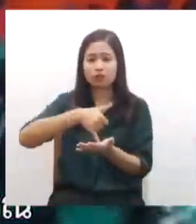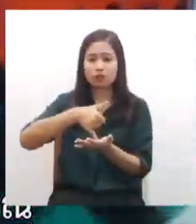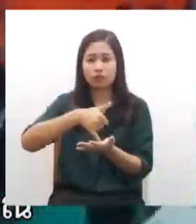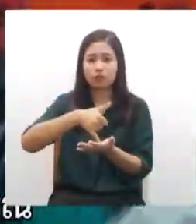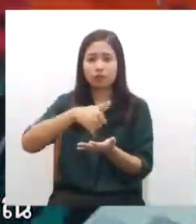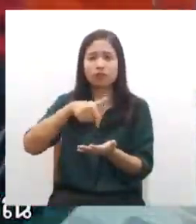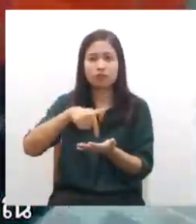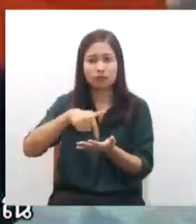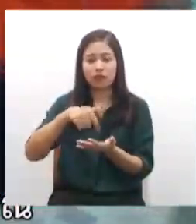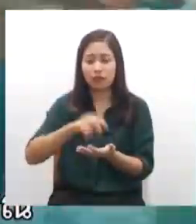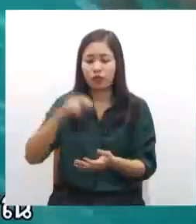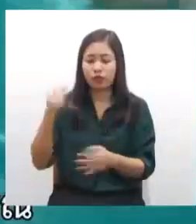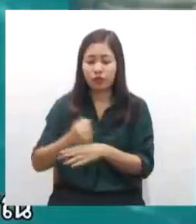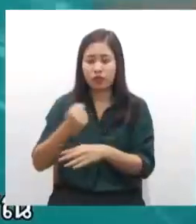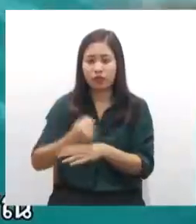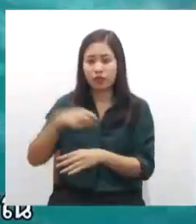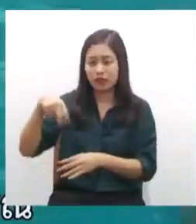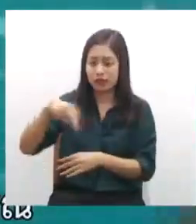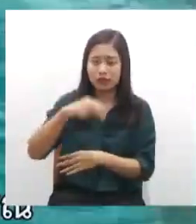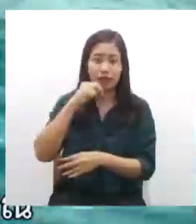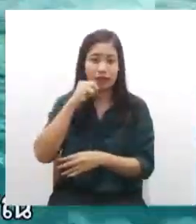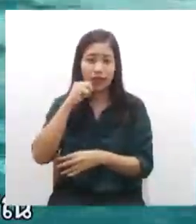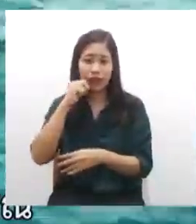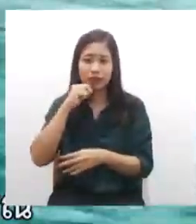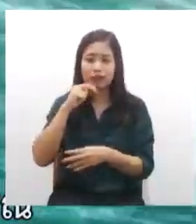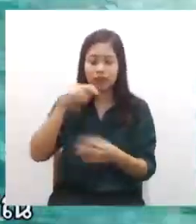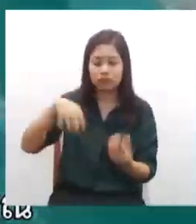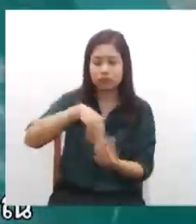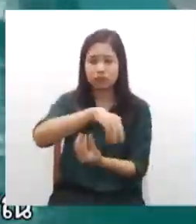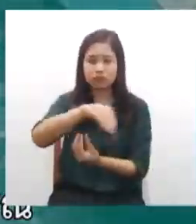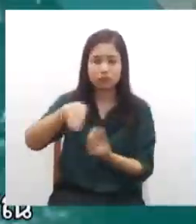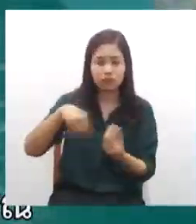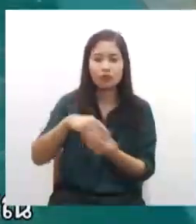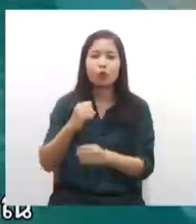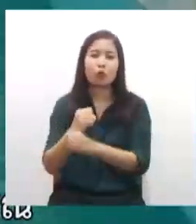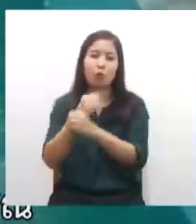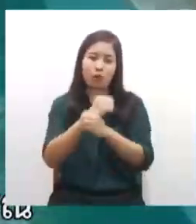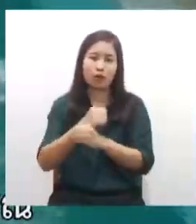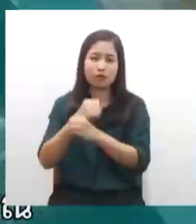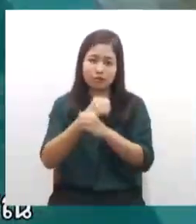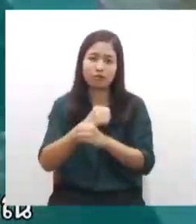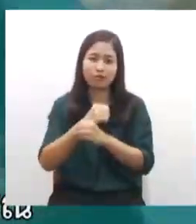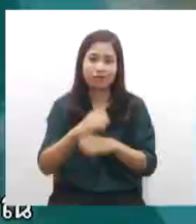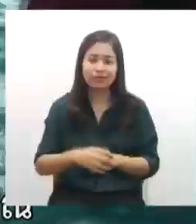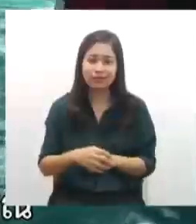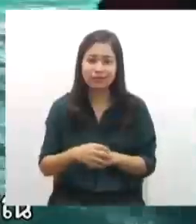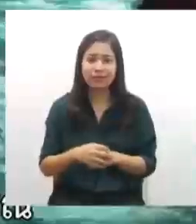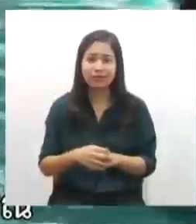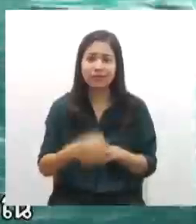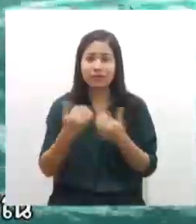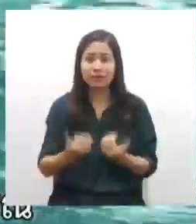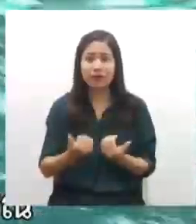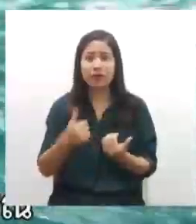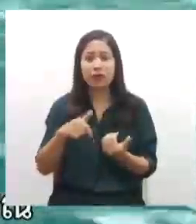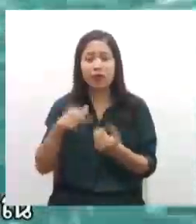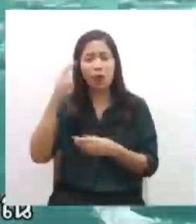ฝึกเดินในน้ำท่ามกลางกระแสน้ำวนจึงปลอดภัยกว่าการฝึกเดินบนบกและในเด็กออทิส